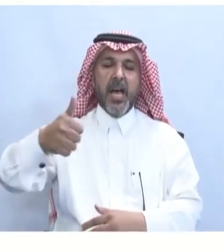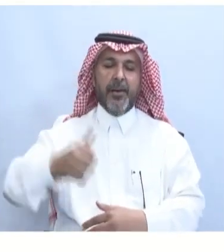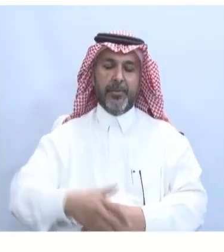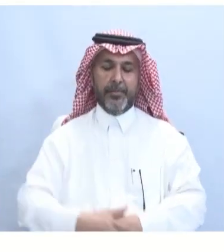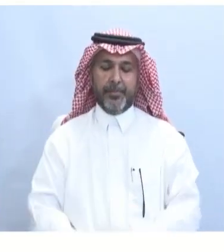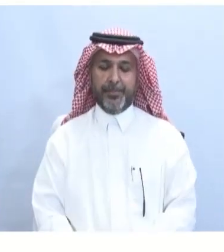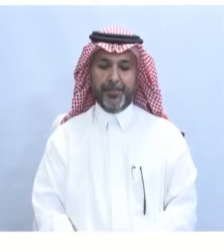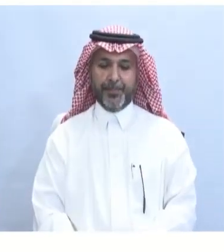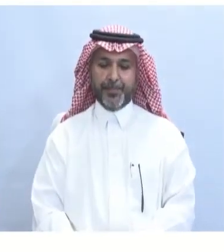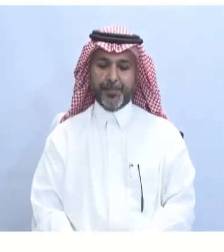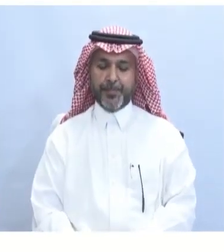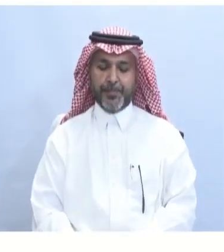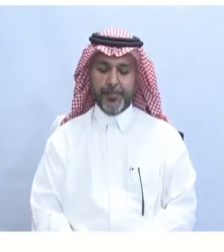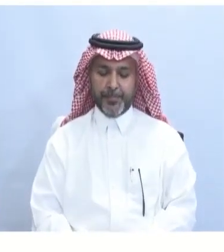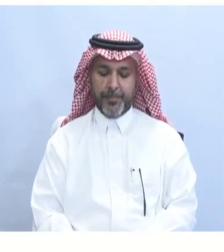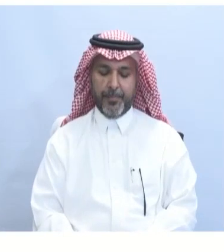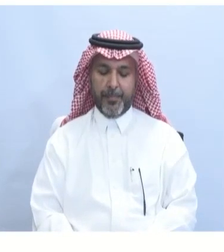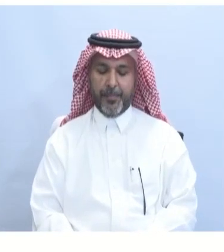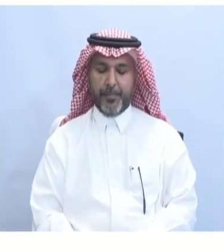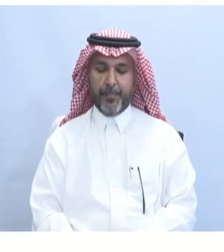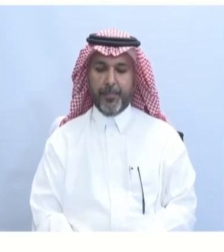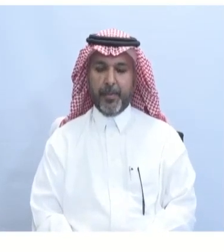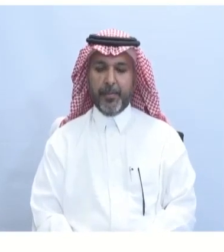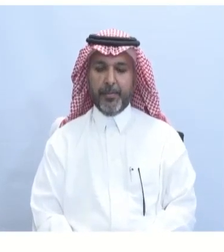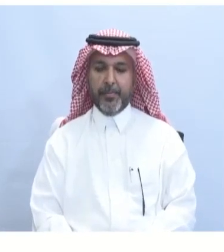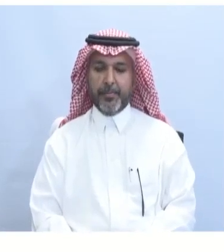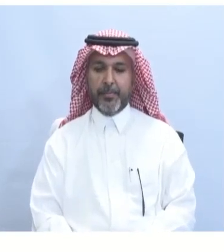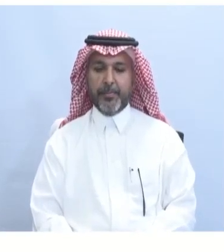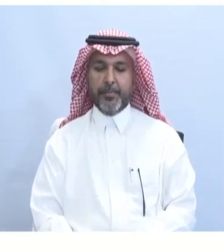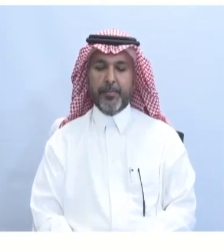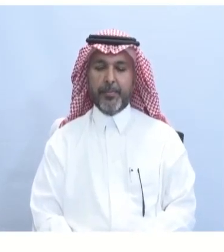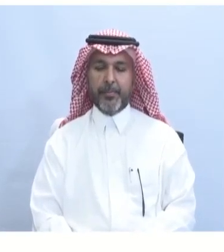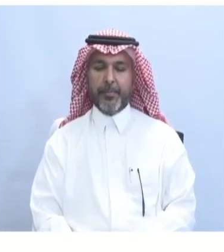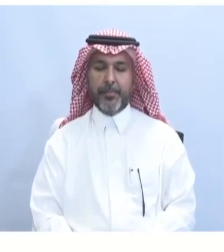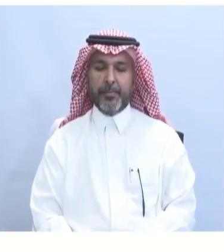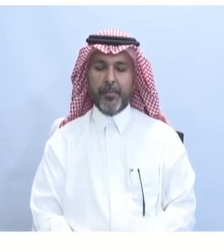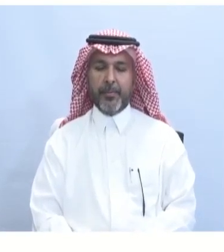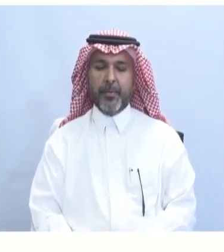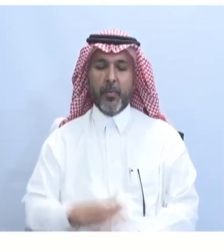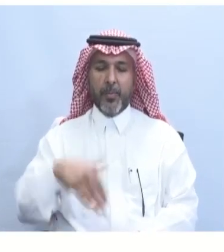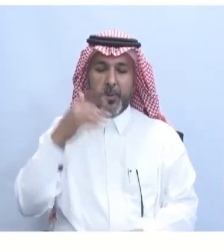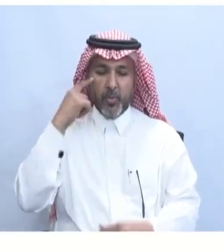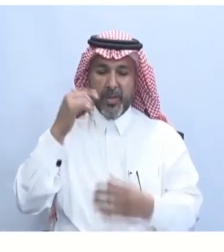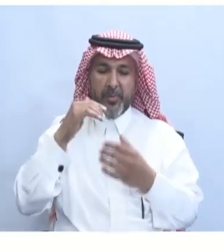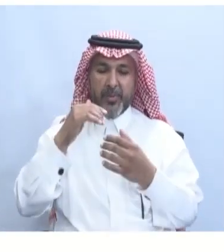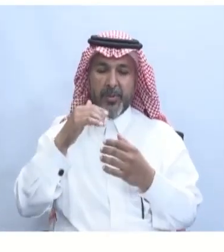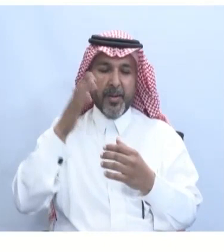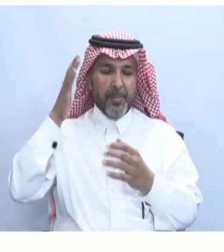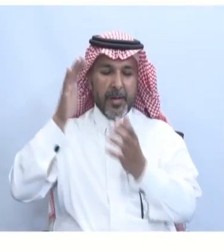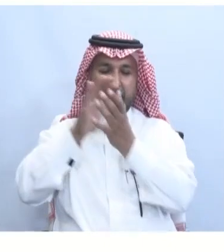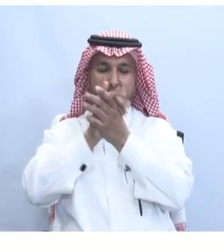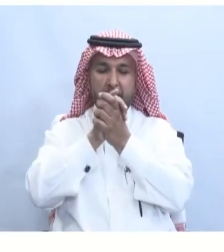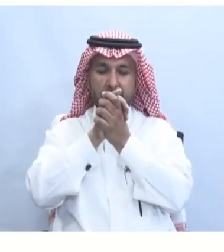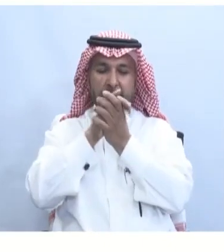وهم احسنتم عندما نقول الخلافه الراشده يقصد بهم الخلفاء الراشدين الاربعه هما ابو بكر